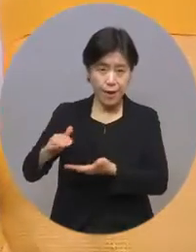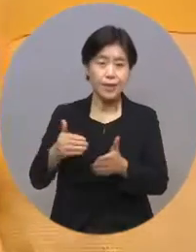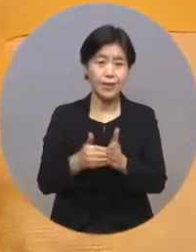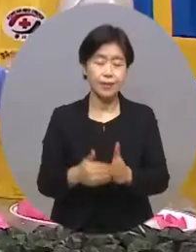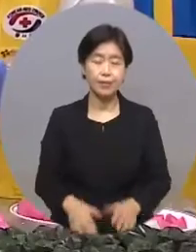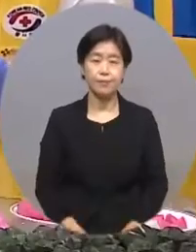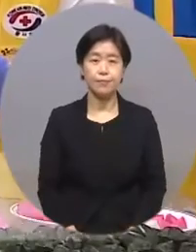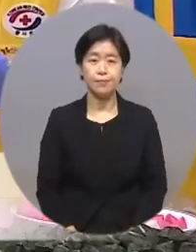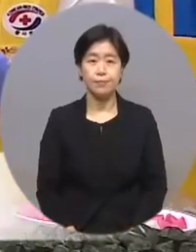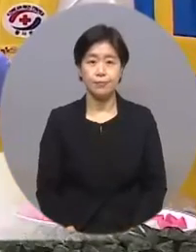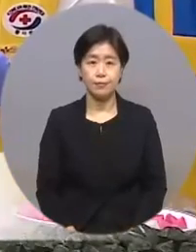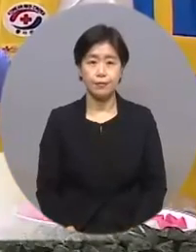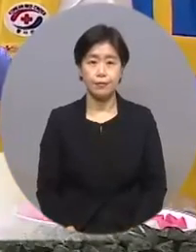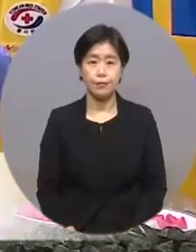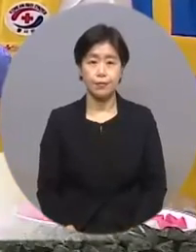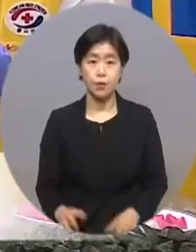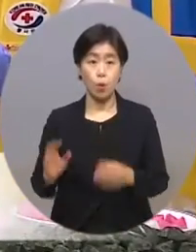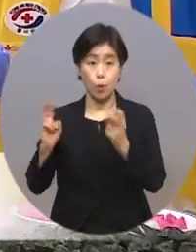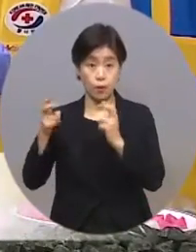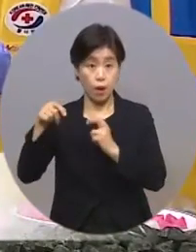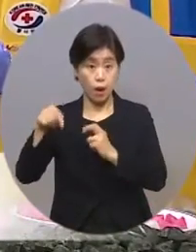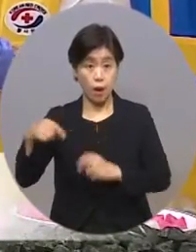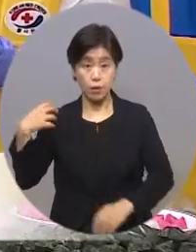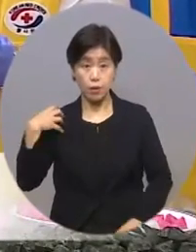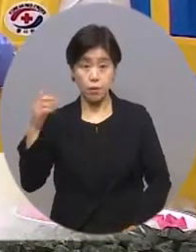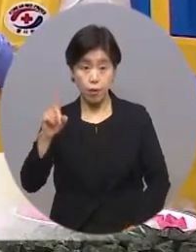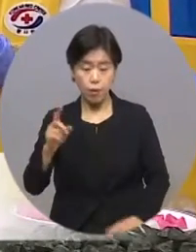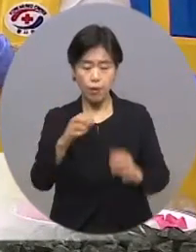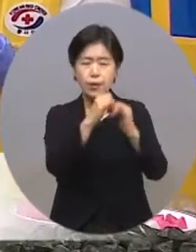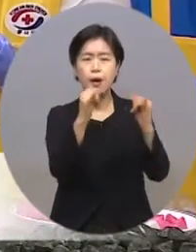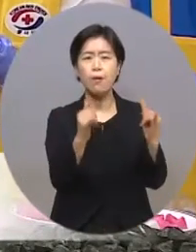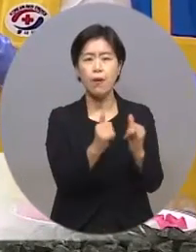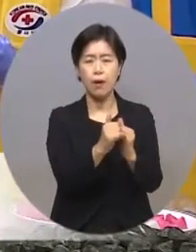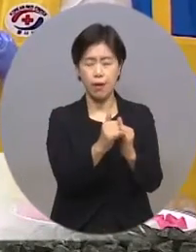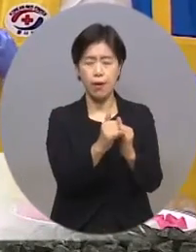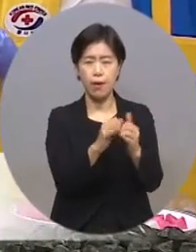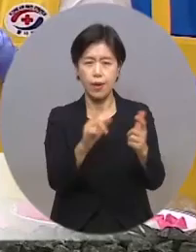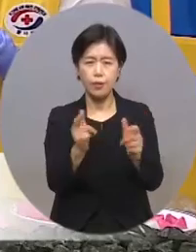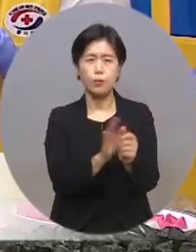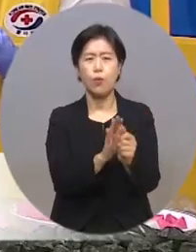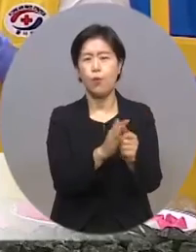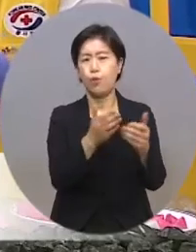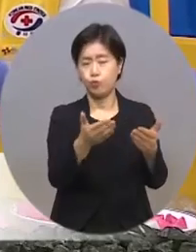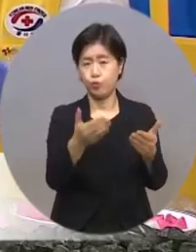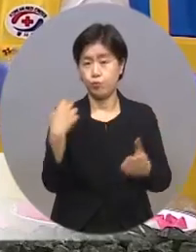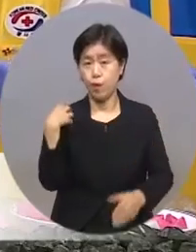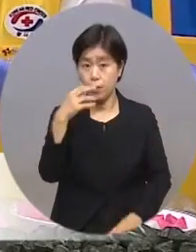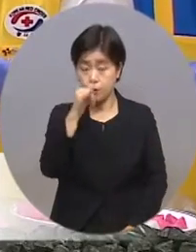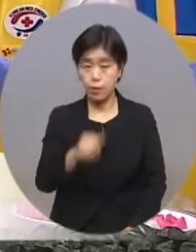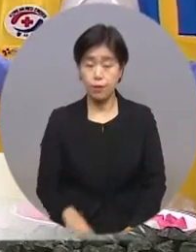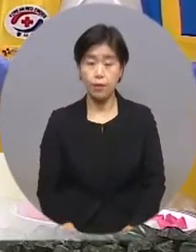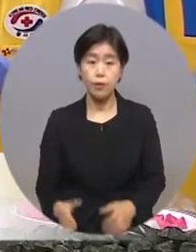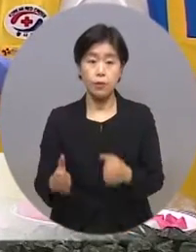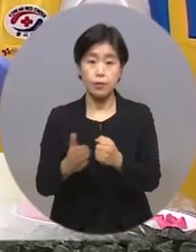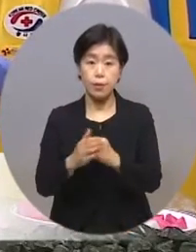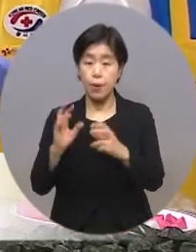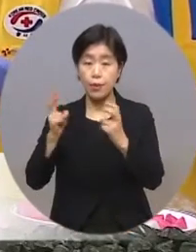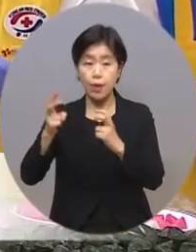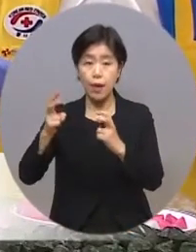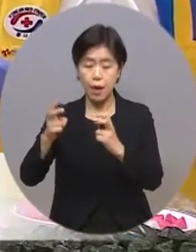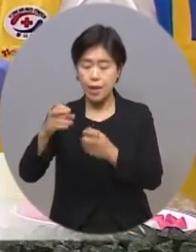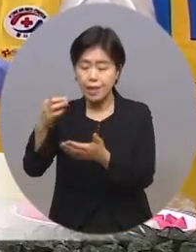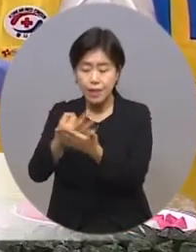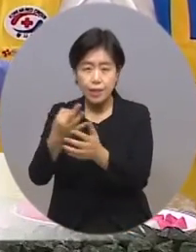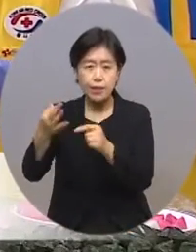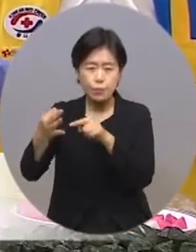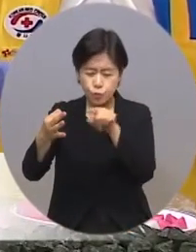전달했습니다. 기업도 사회의 일부라고 기업이 이익을 얻게 되면은 그중에 일정 비율은